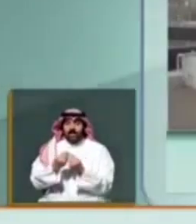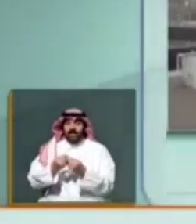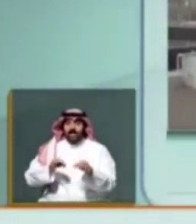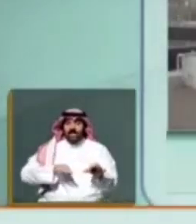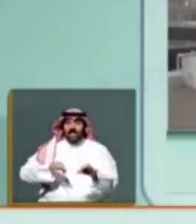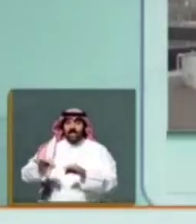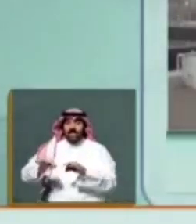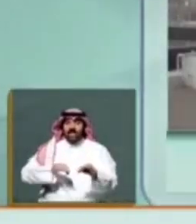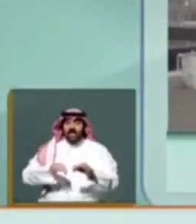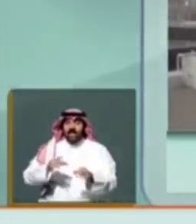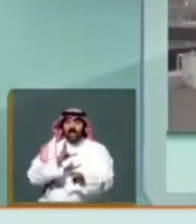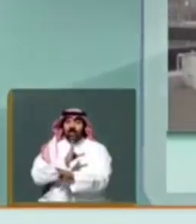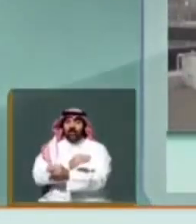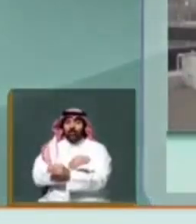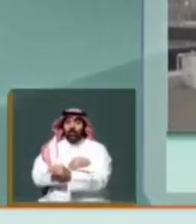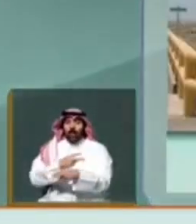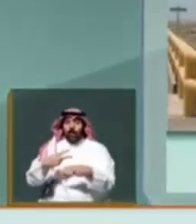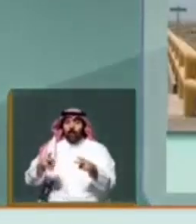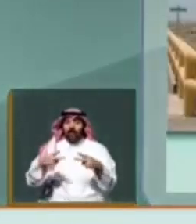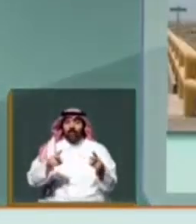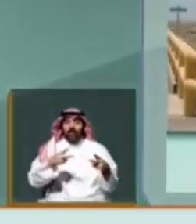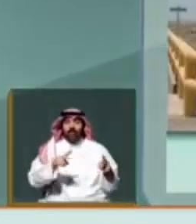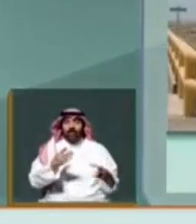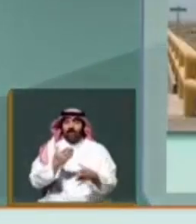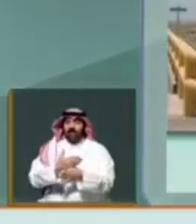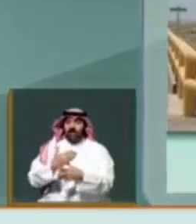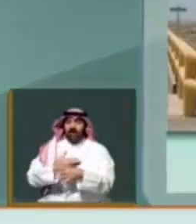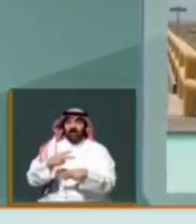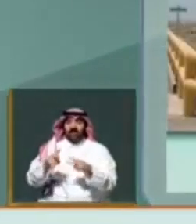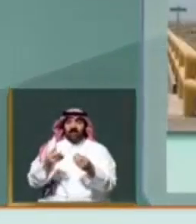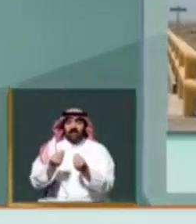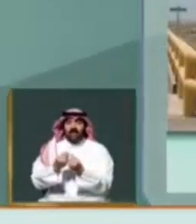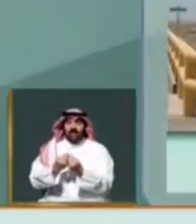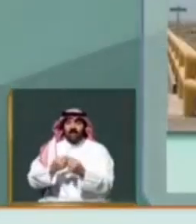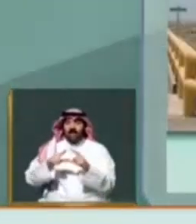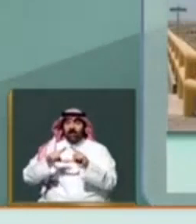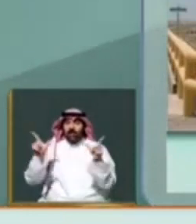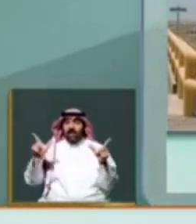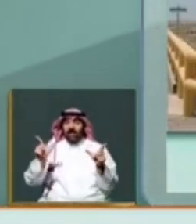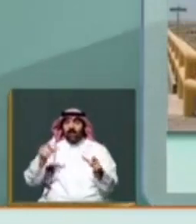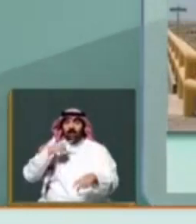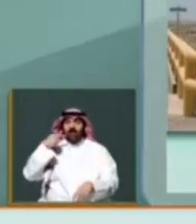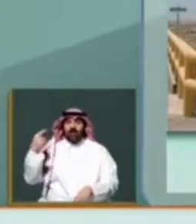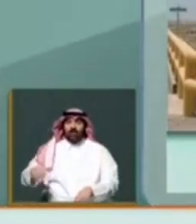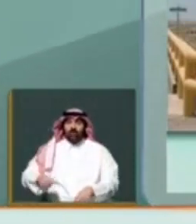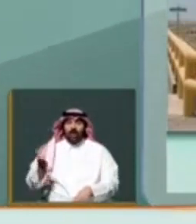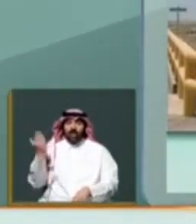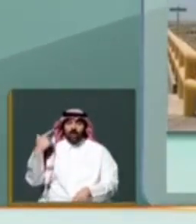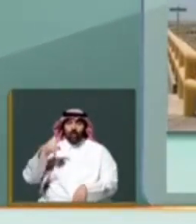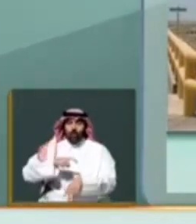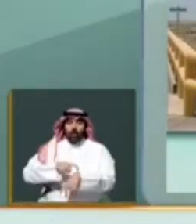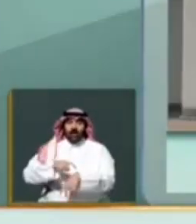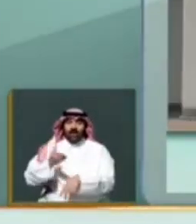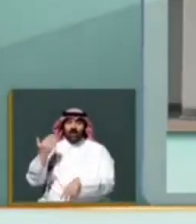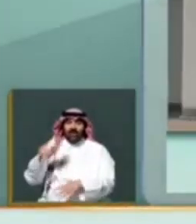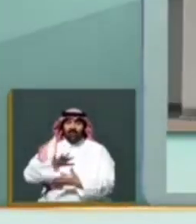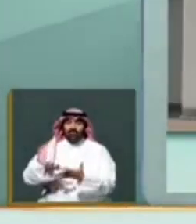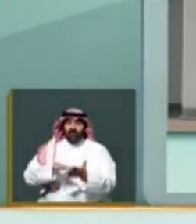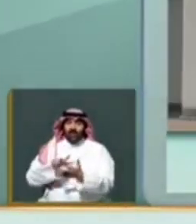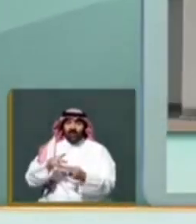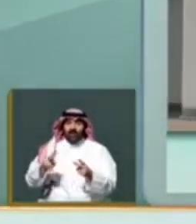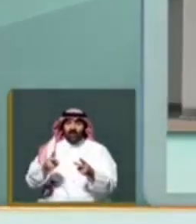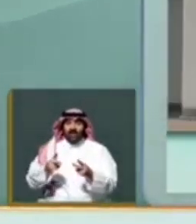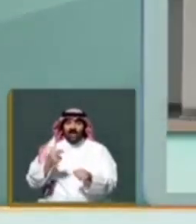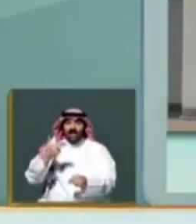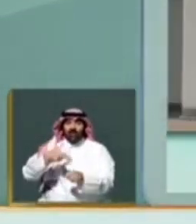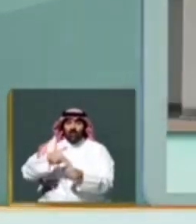سياسة السوق المفتوحة اعتمادا على ما صدر من روسيا في ذلك الوقت. اليوم المملكة